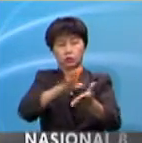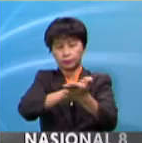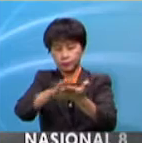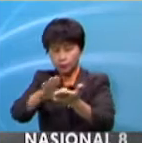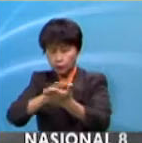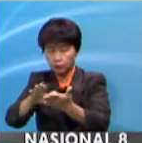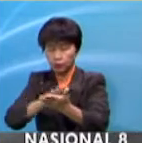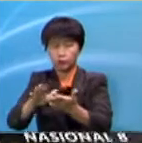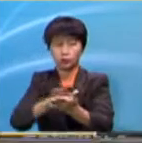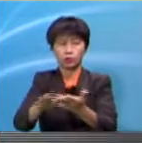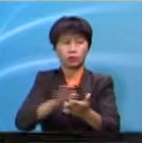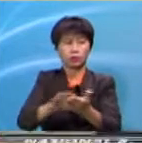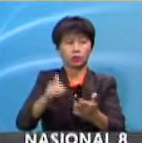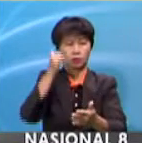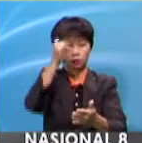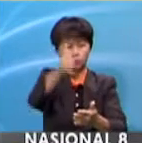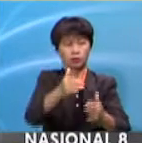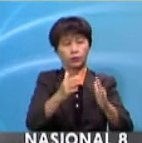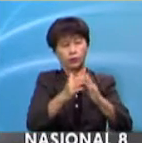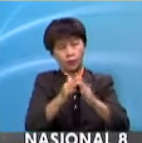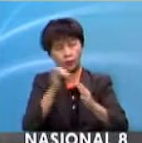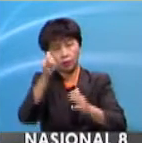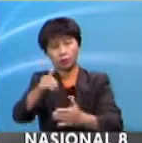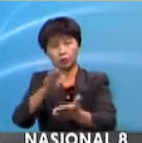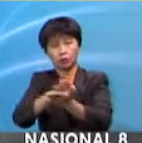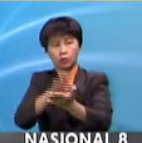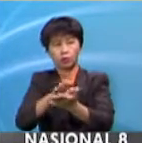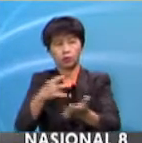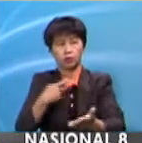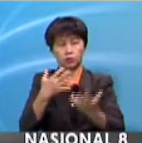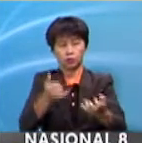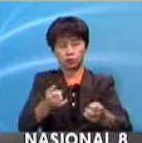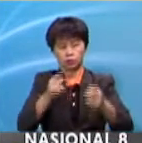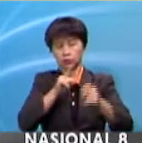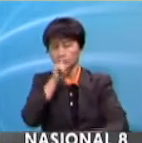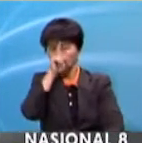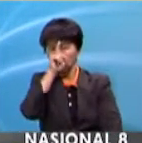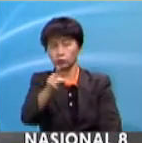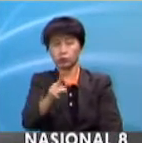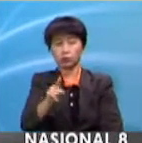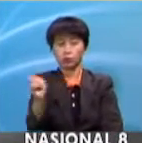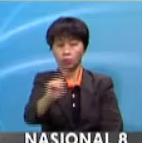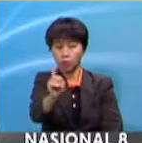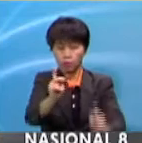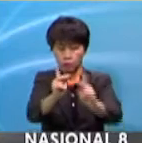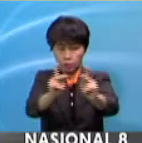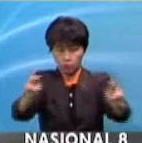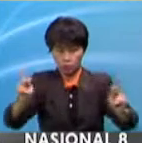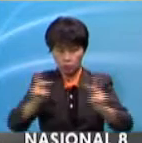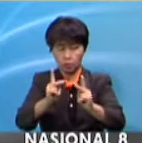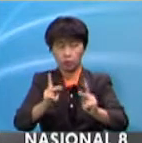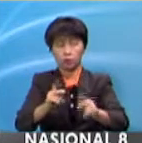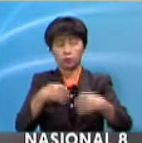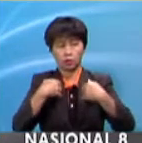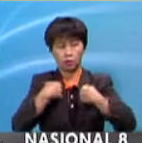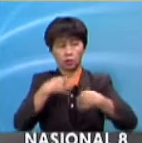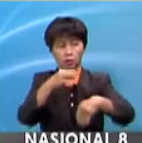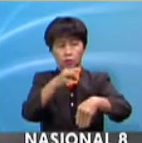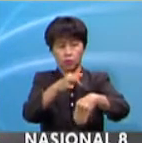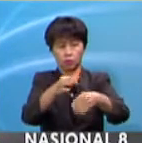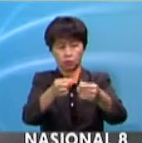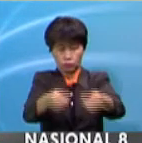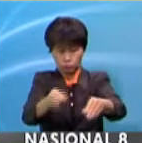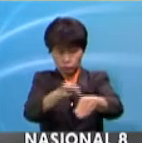bagi nasihat, pergi jumpa tentang rumah semua. kita perhatikan mana-mana kawasan kombi yang aktif,